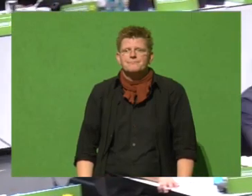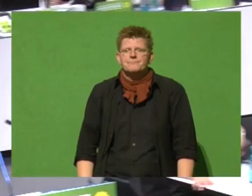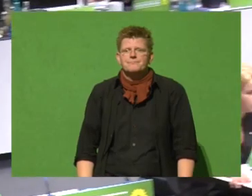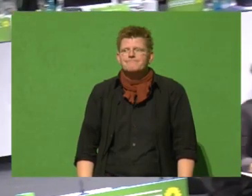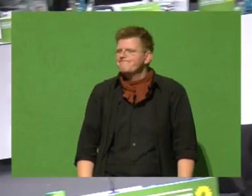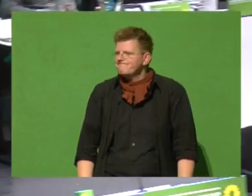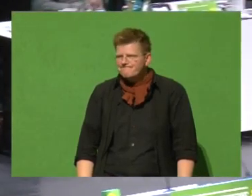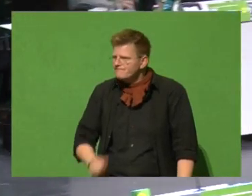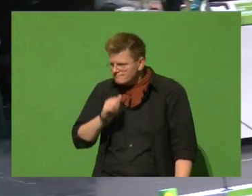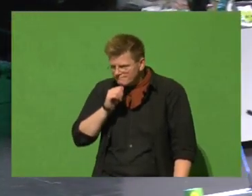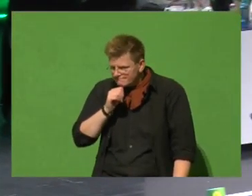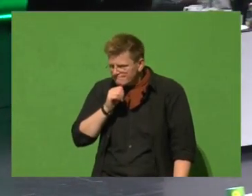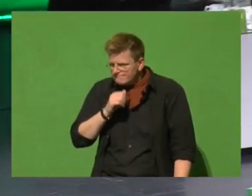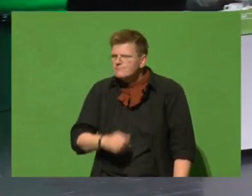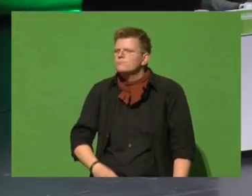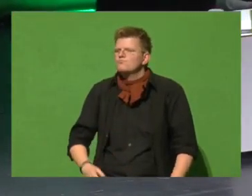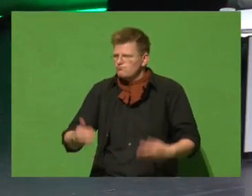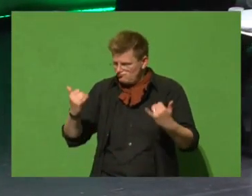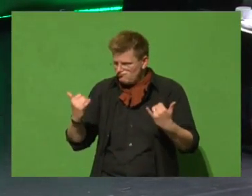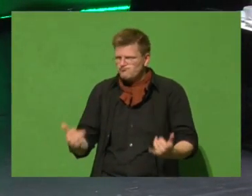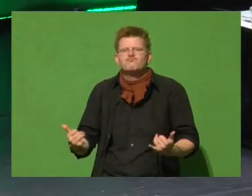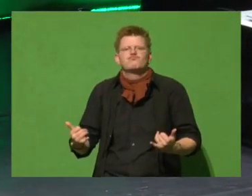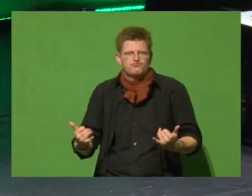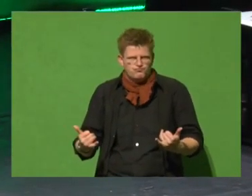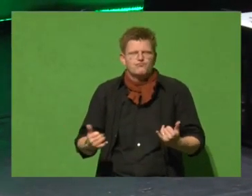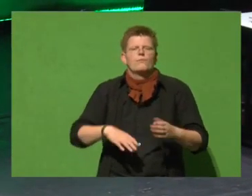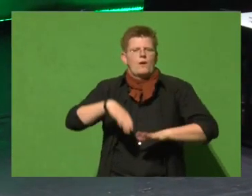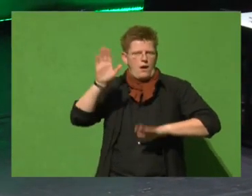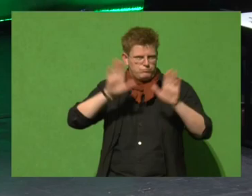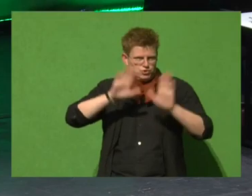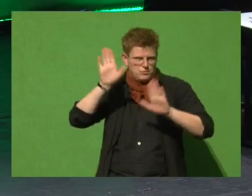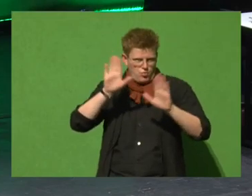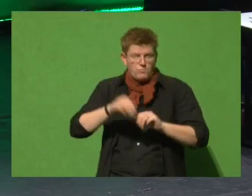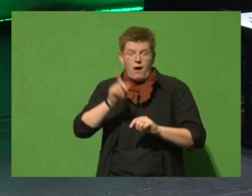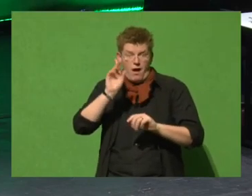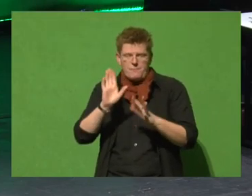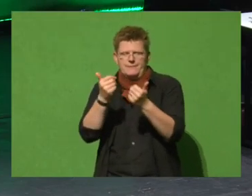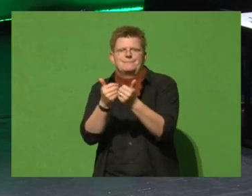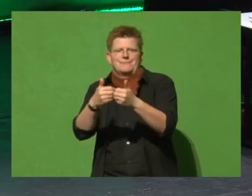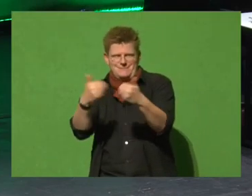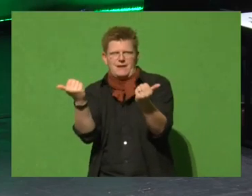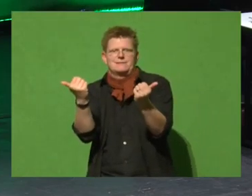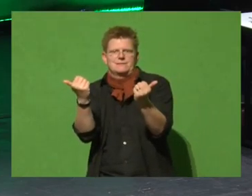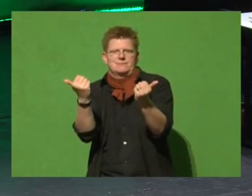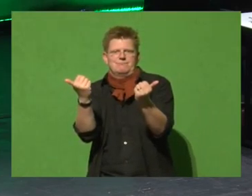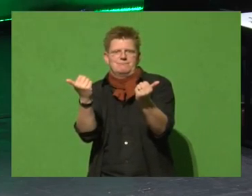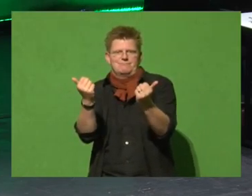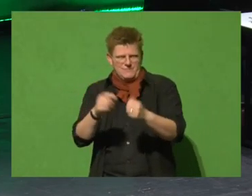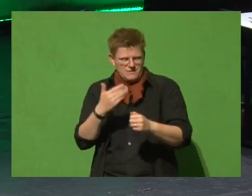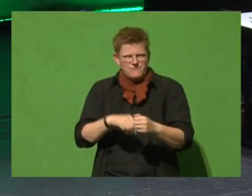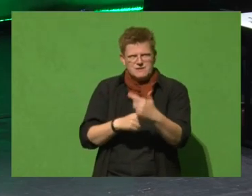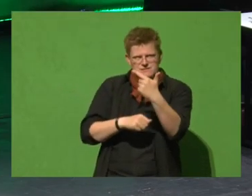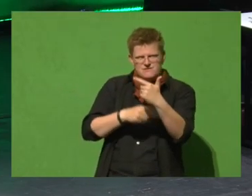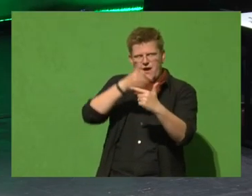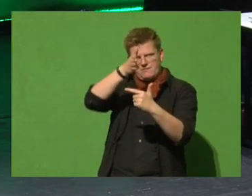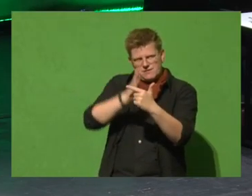Das sehen wir nicht. Dann würden wir Wolfgangs Wunsch nachkommen und euch getrennt nach den beiden Änderungen, die ihr jetzt vorgestellt habt,